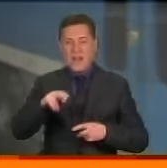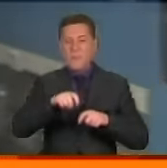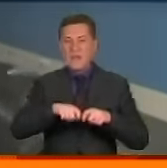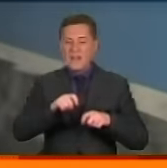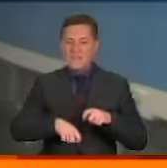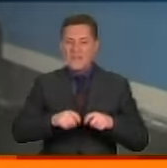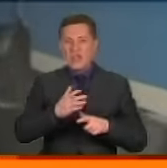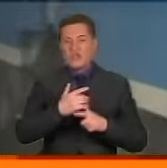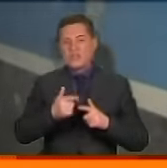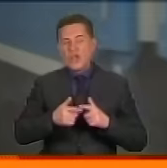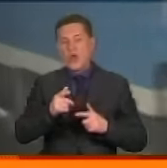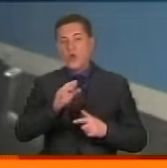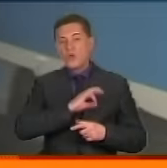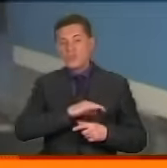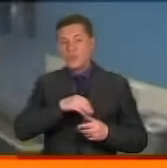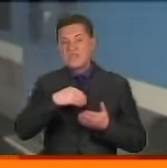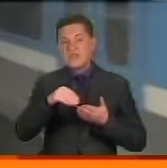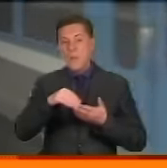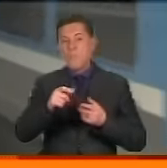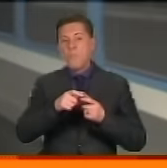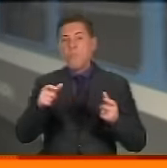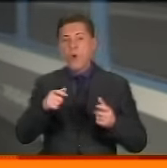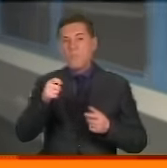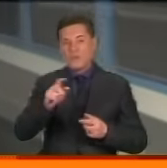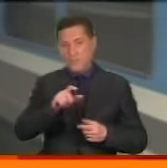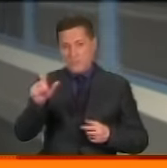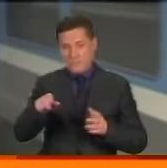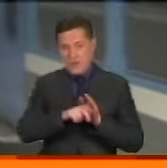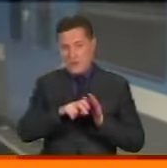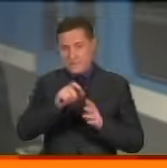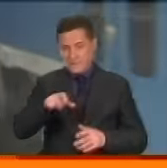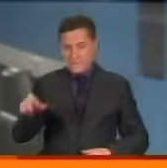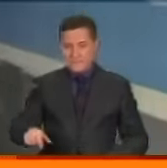чи користується цей маршрут попитом. Ігор Кримов, Олександр Альпінський, програма «Вікна СТБ».